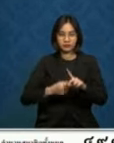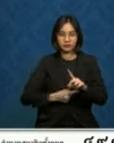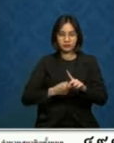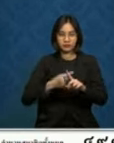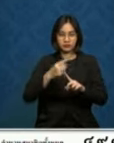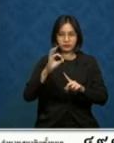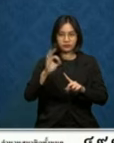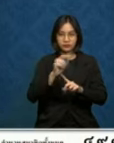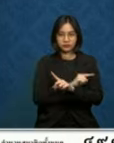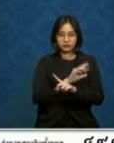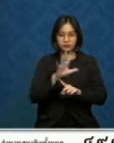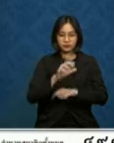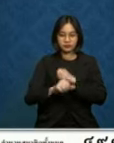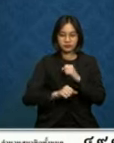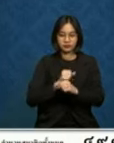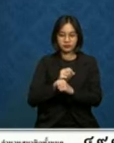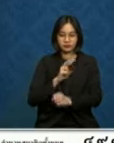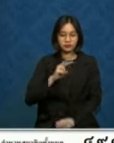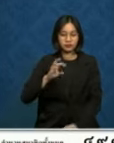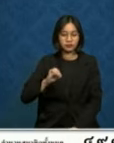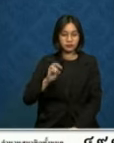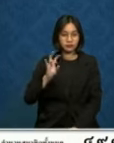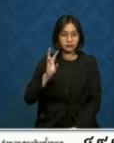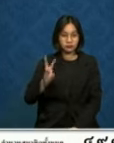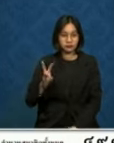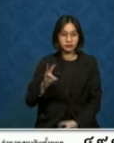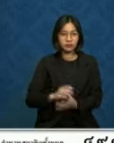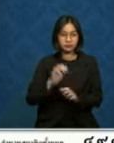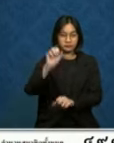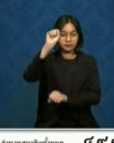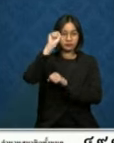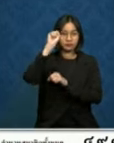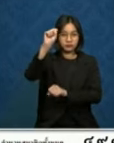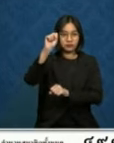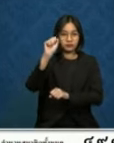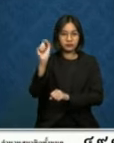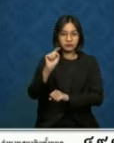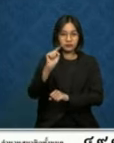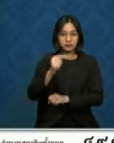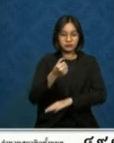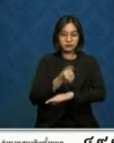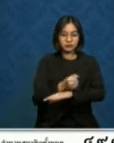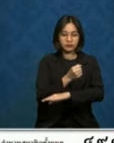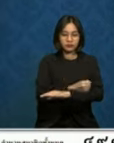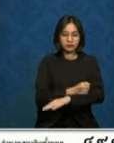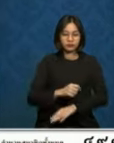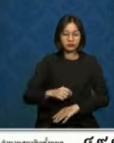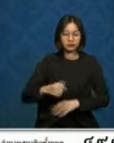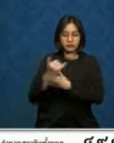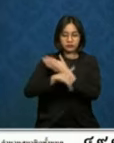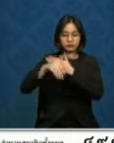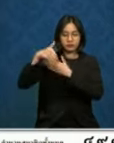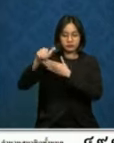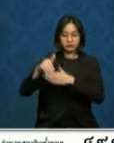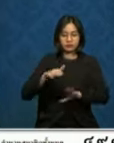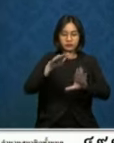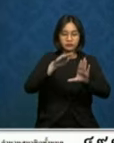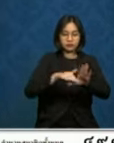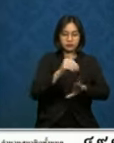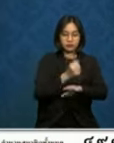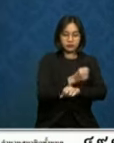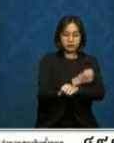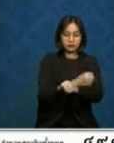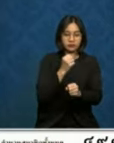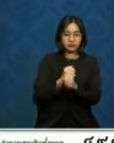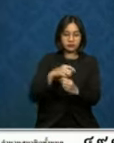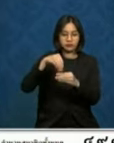5กรกฎาคมปี2566ครับเราได้ประกาศให้แรงงานต่างด้าวนะครับสามารถขึ้นทะเบียนแรงงานเพื่อ